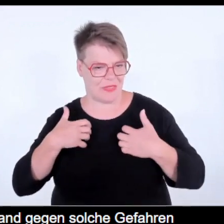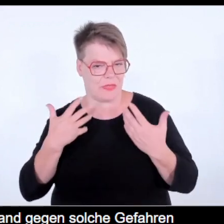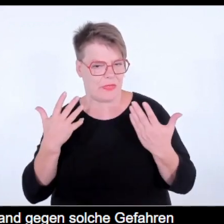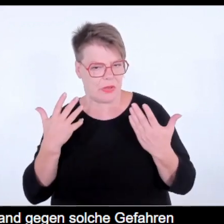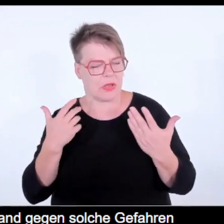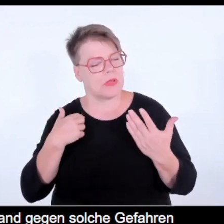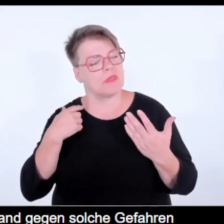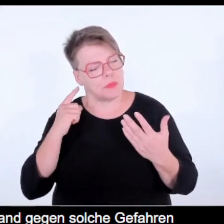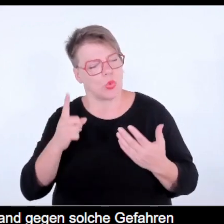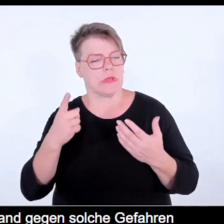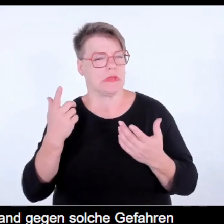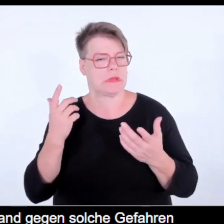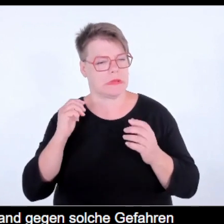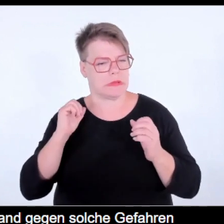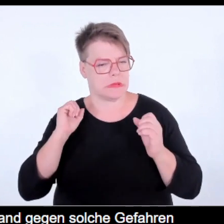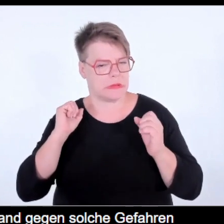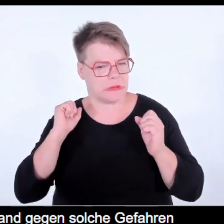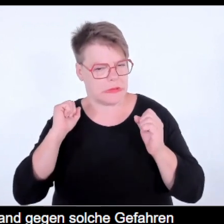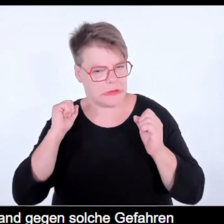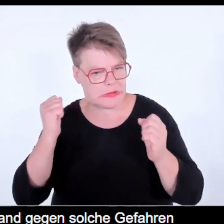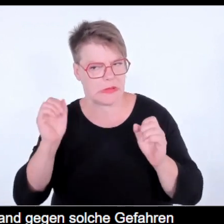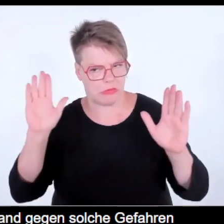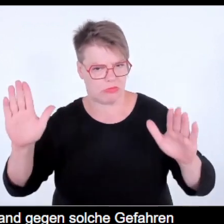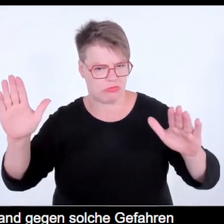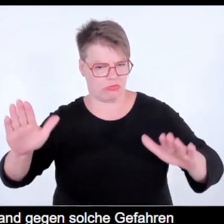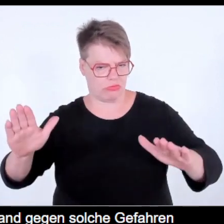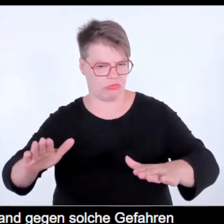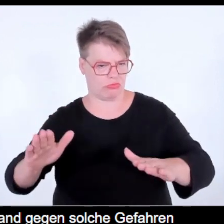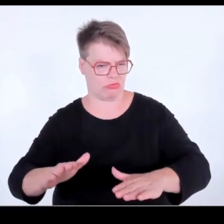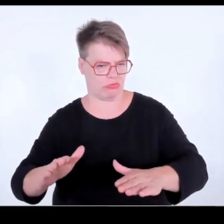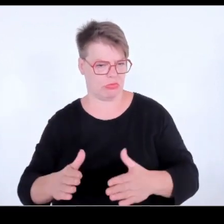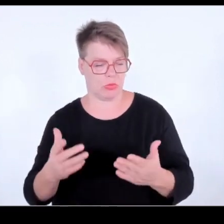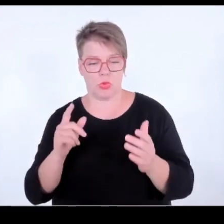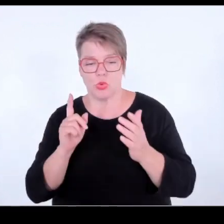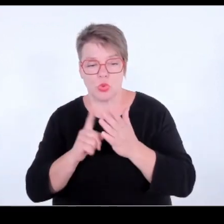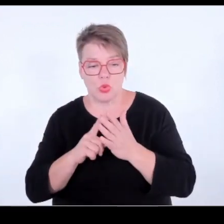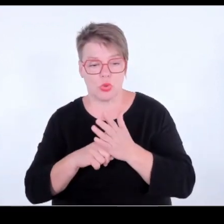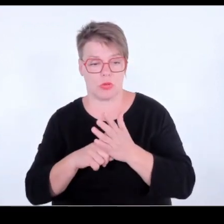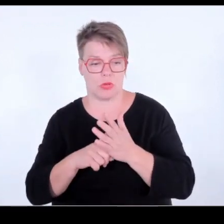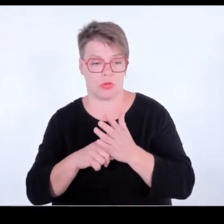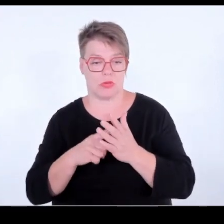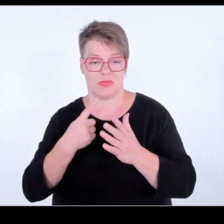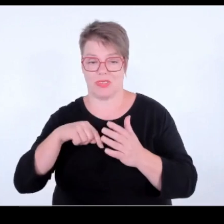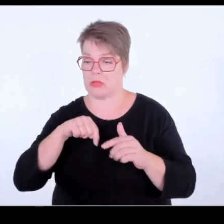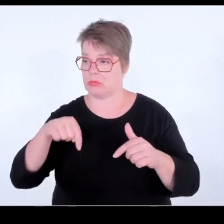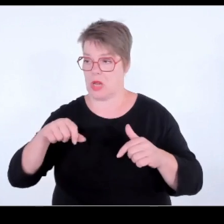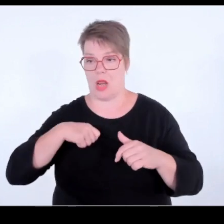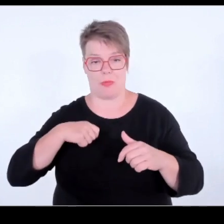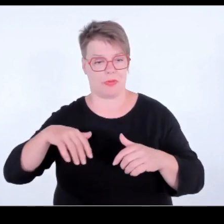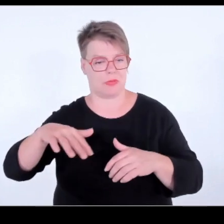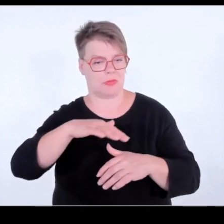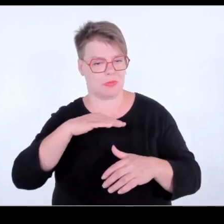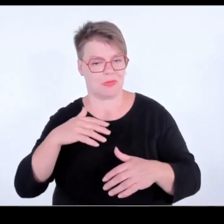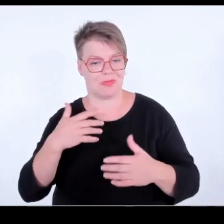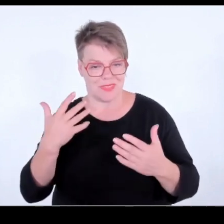Ausdruck von Demokratie. Und es ist ein Privileg, in einer Demokratie zu leben. Aber das Privileg bleibt nicht einfach so,